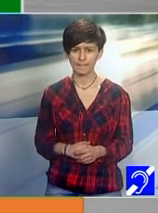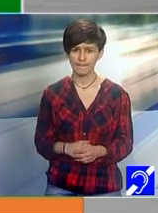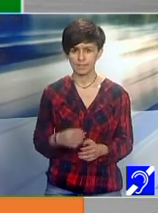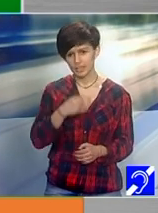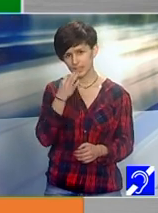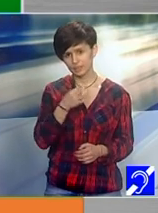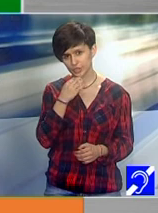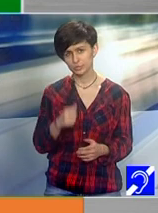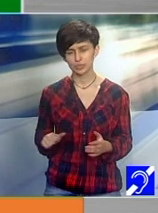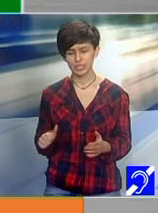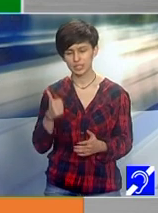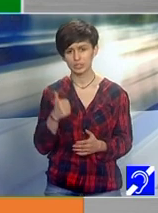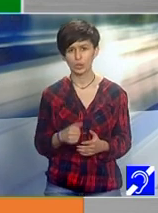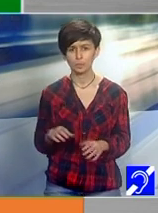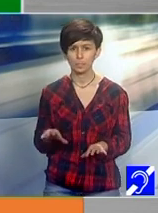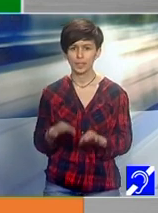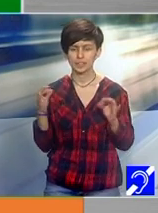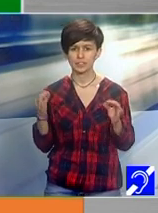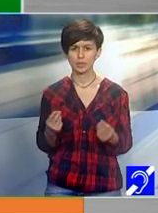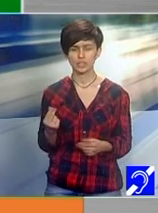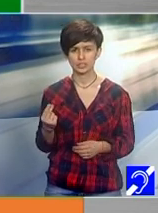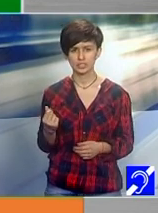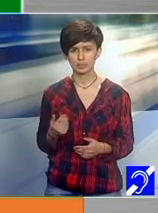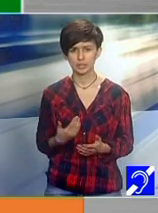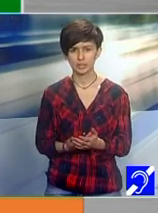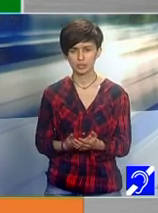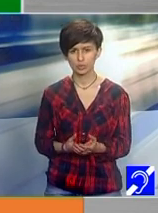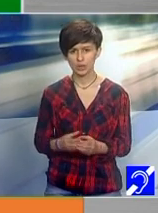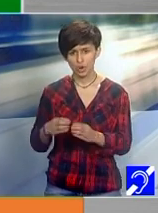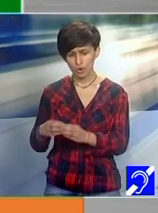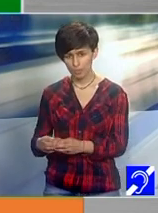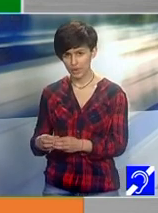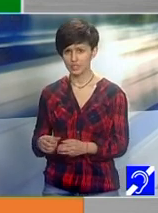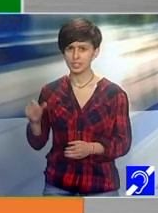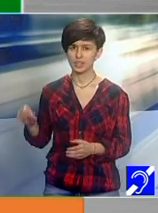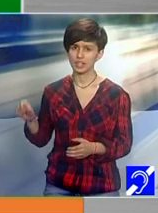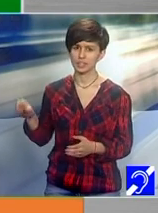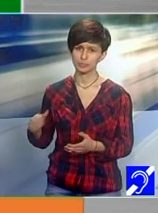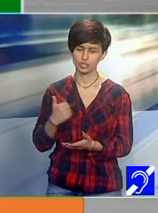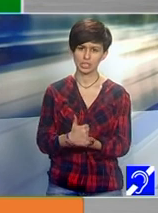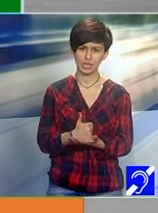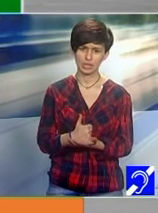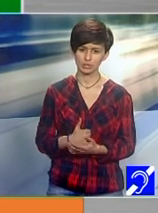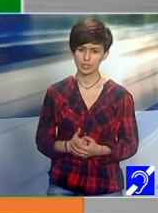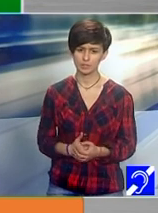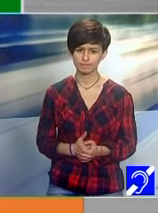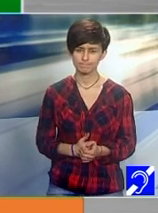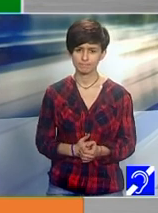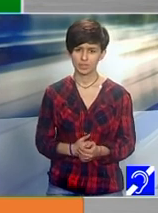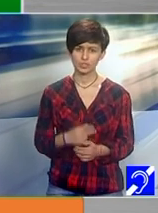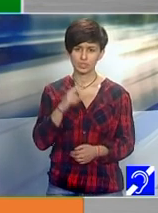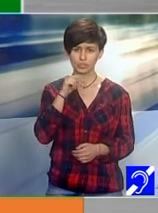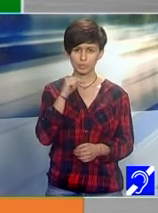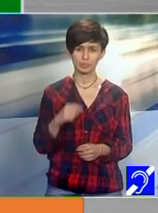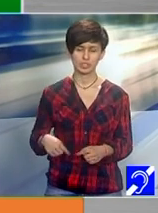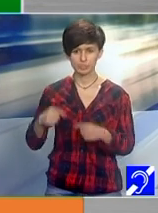cale, s-au găsit bani pentru o parte a bugetarilor și acea parte o cunoaștem cu toții, este vorba de politic. Noi